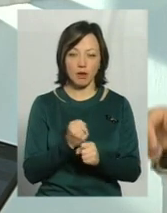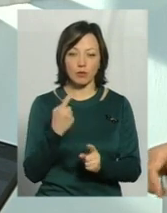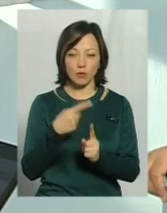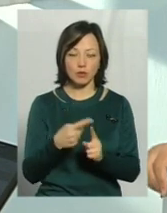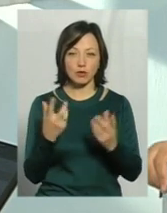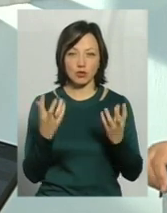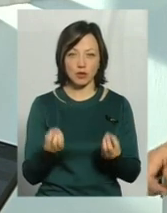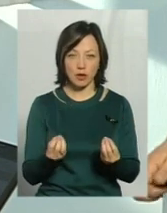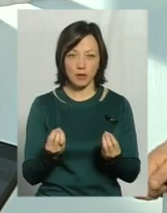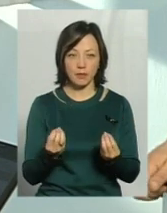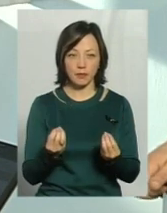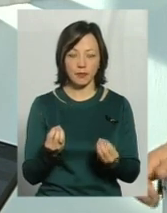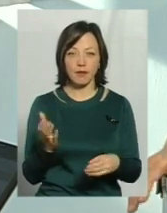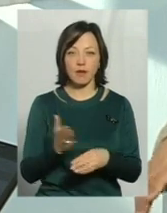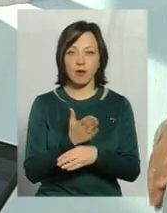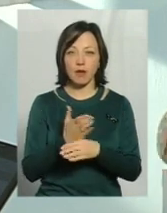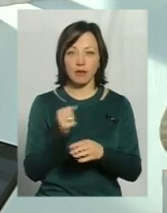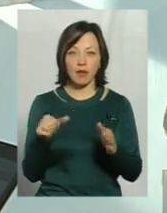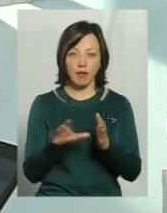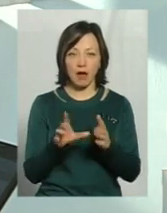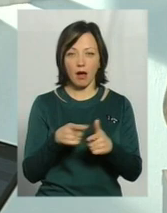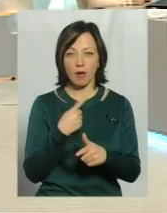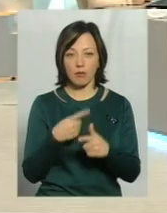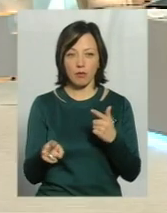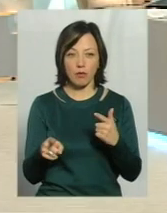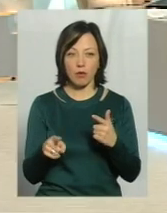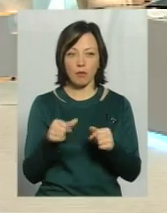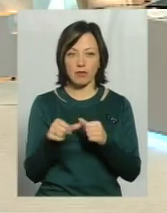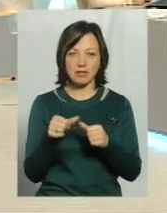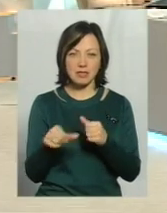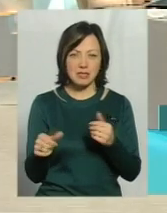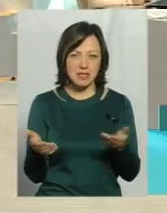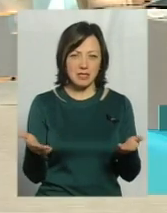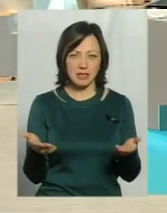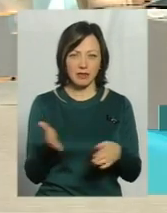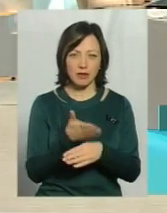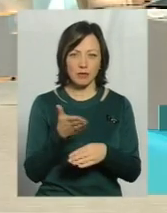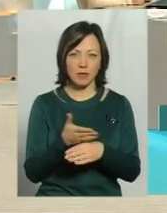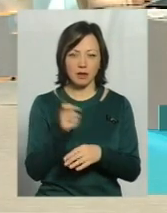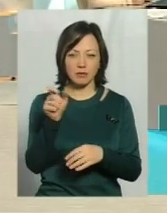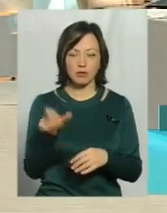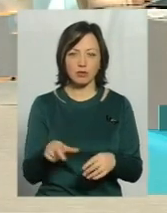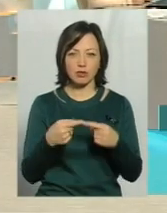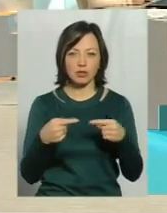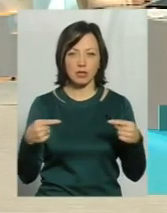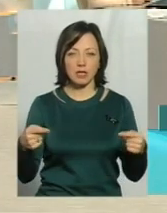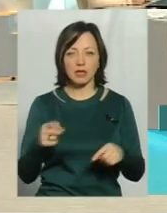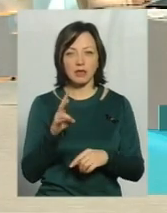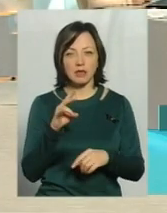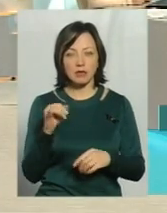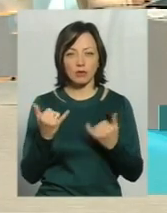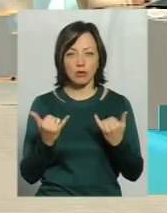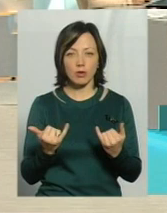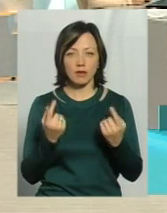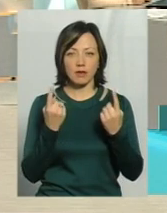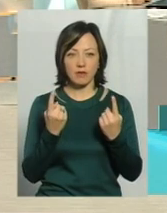ще будуть виробляти електроенергію, або там якийсь бензин будуть виробляти із пляшок, або ще там щось. Ні, сьогодні дуже